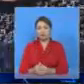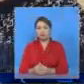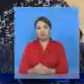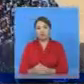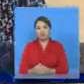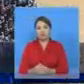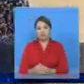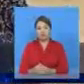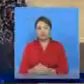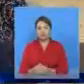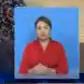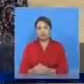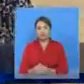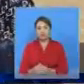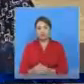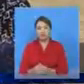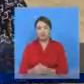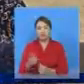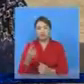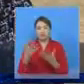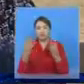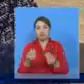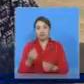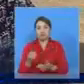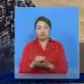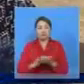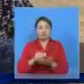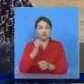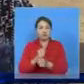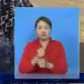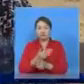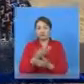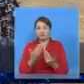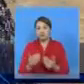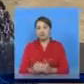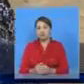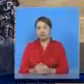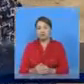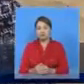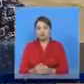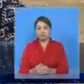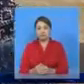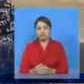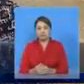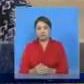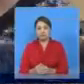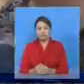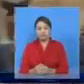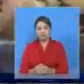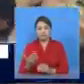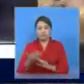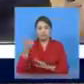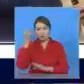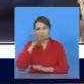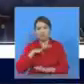виду, за один день ничего не делается. Когда там пишут всякую ерунду, там начинают возмущаться, говорят, кто не сделал, кто не сделал. Да, вы видите, да, в прошлом году очень большую